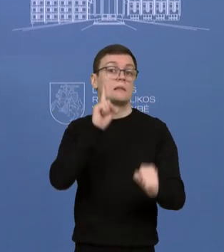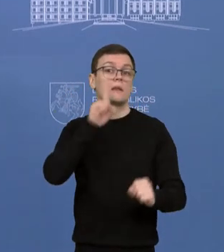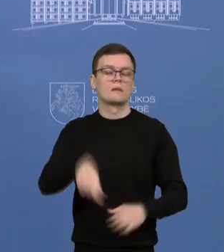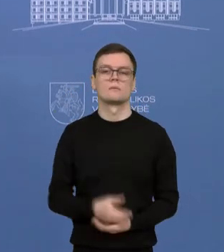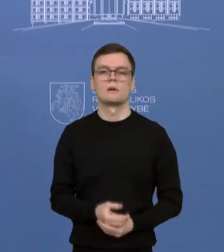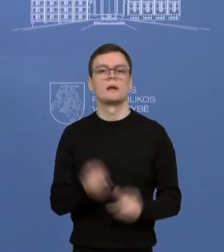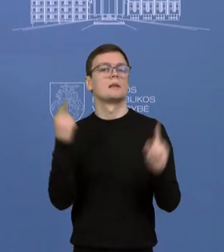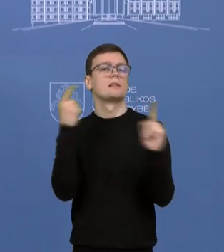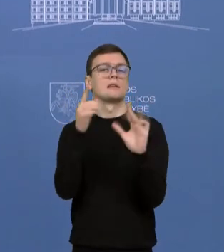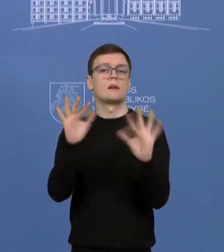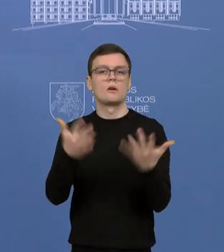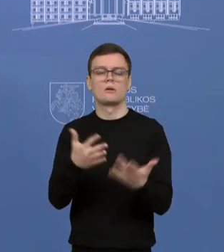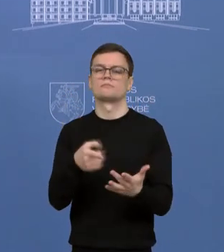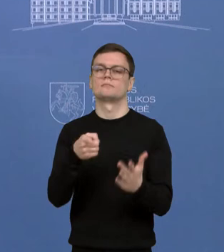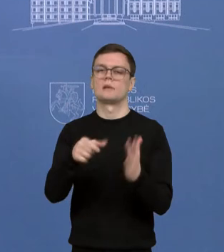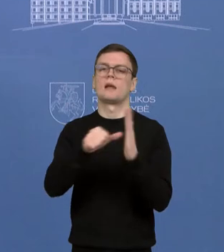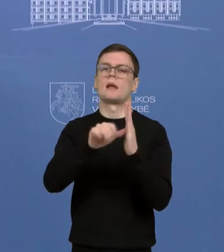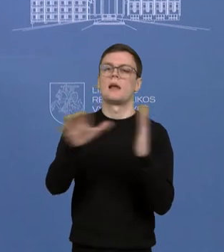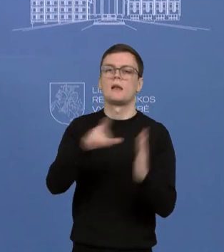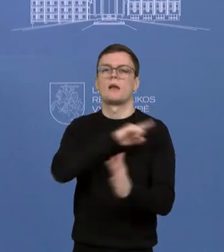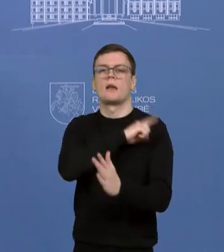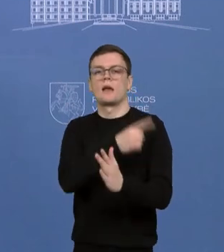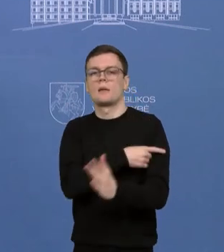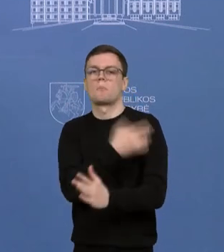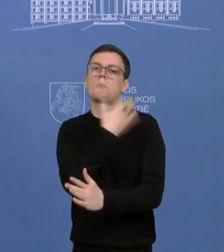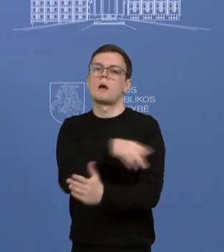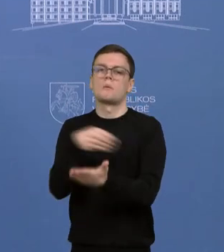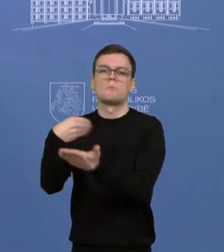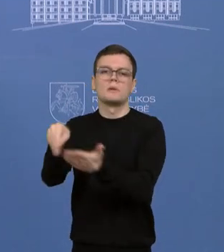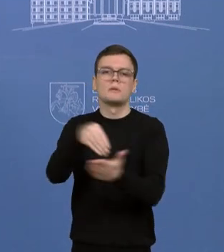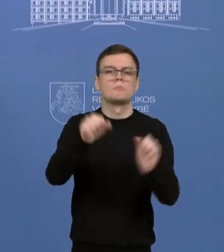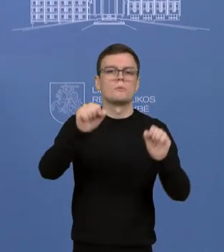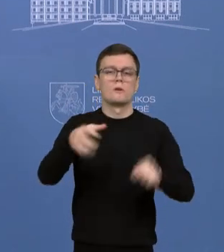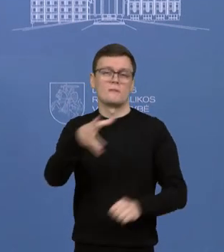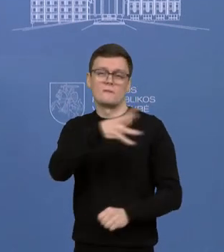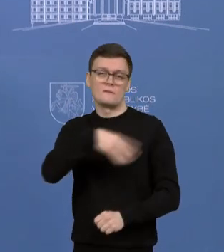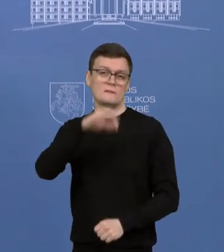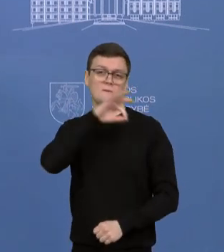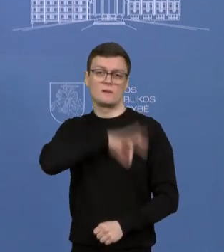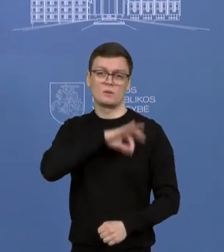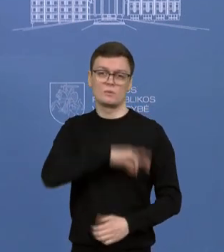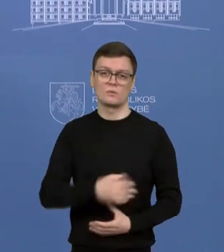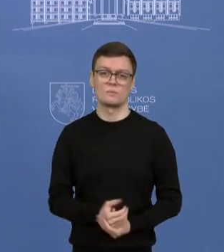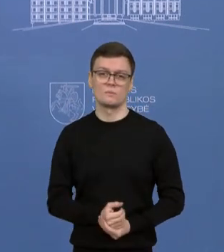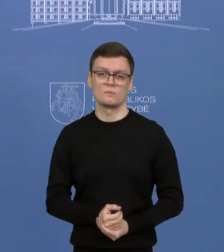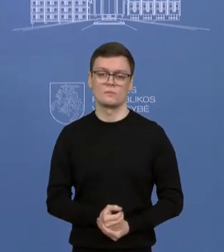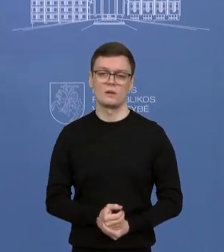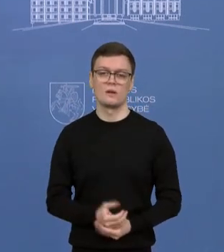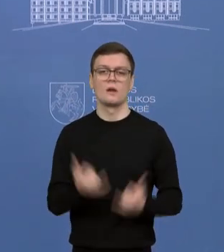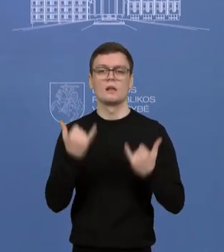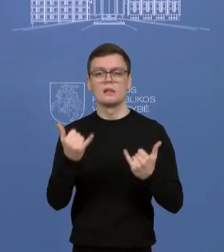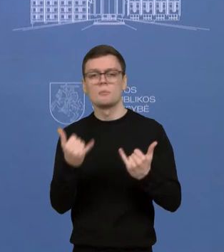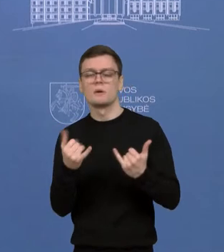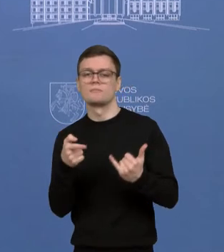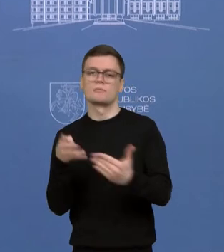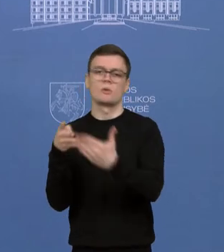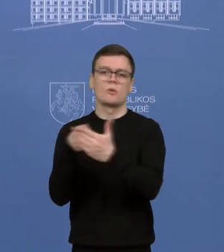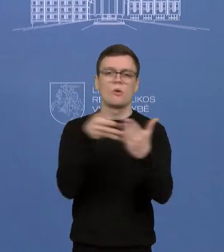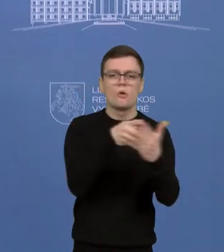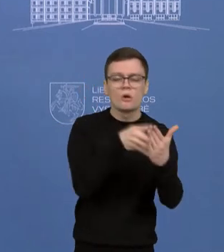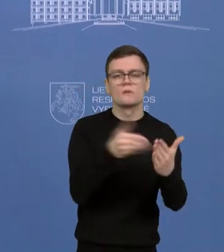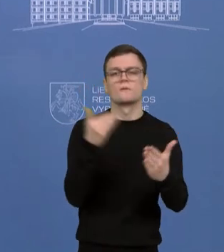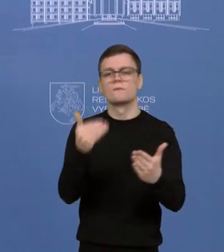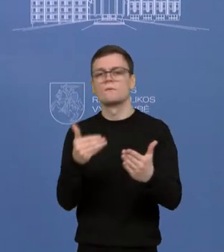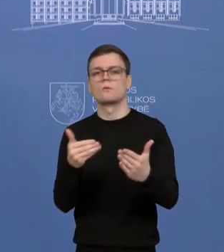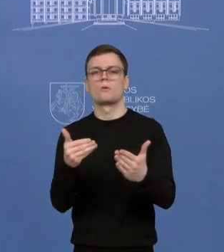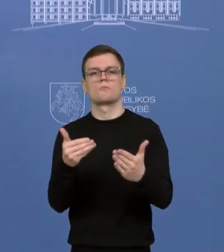elektros energijos paslaugos būtų įperkomos visiems būtiniam vartotojam, tuo tarpu reguliuojama visuomeninio tiekimo